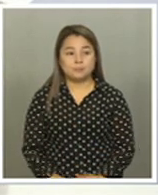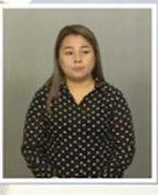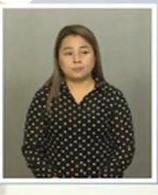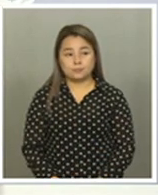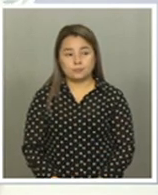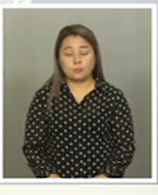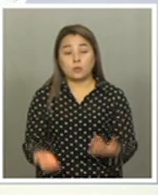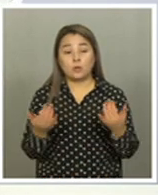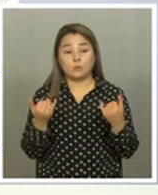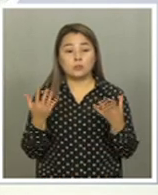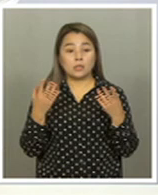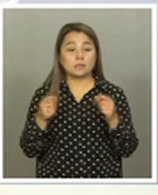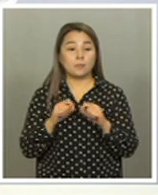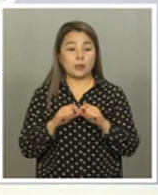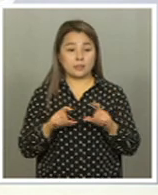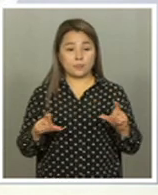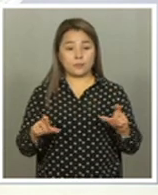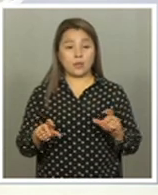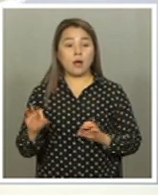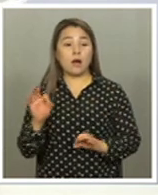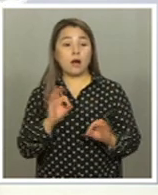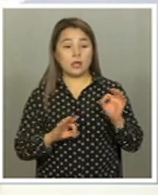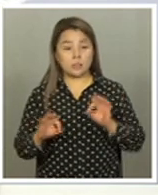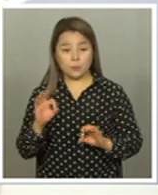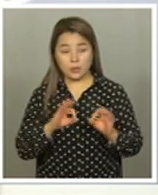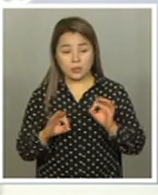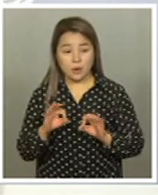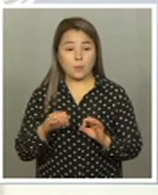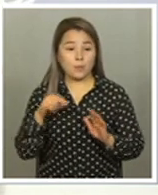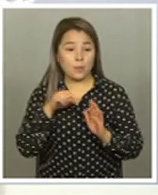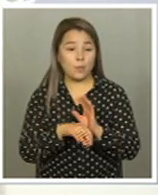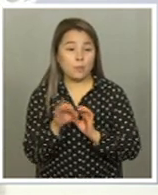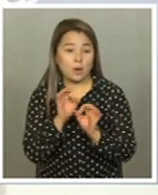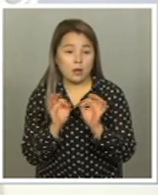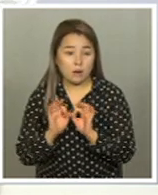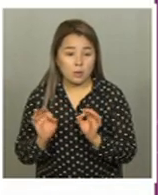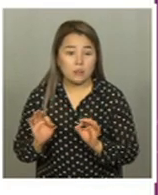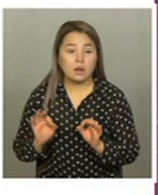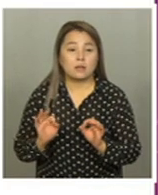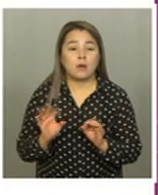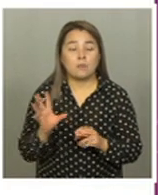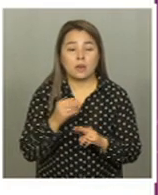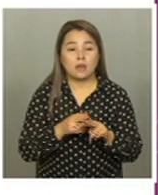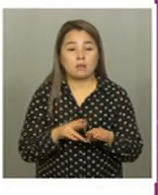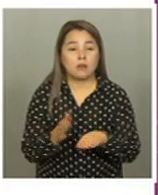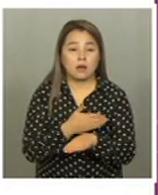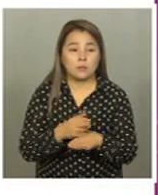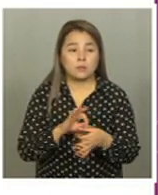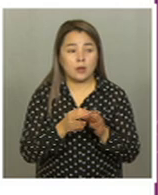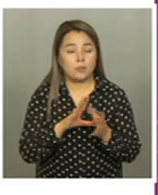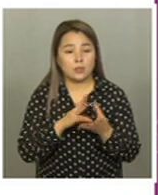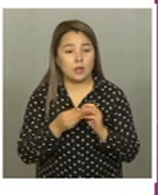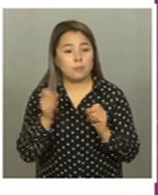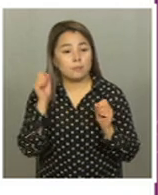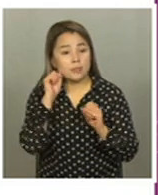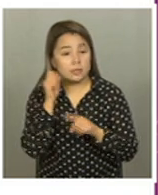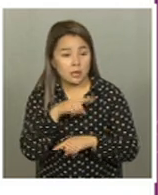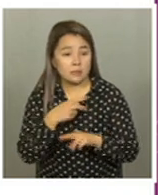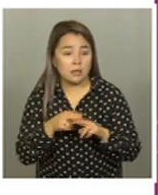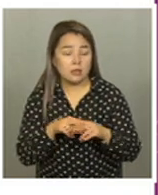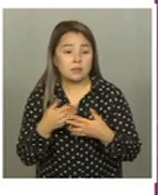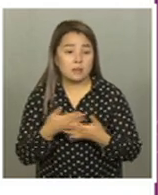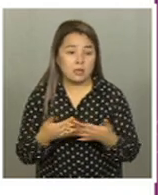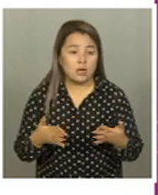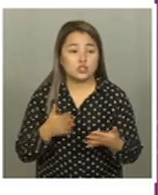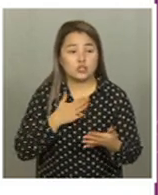Бүгінгі сабақта атомдар мен молекулалардың айырмашылығын білесіз, заттардың құрамына қарай жай және